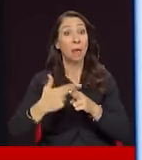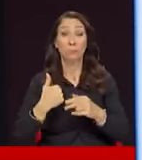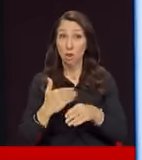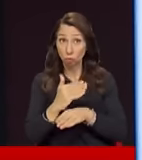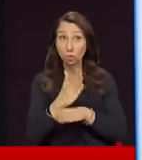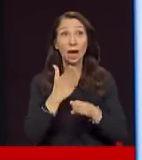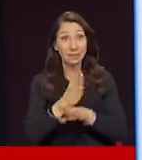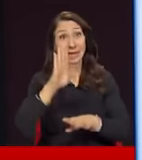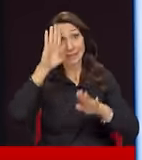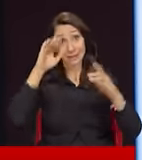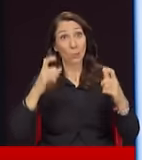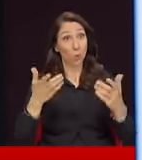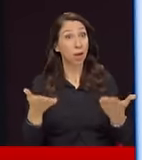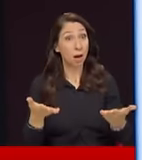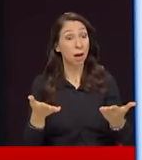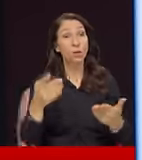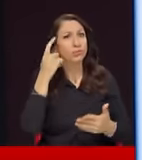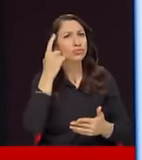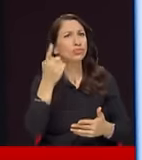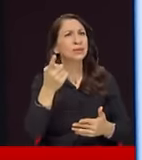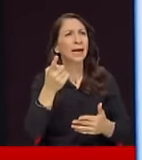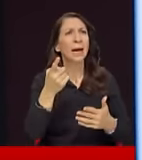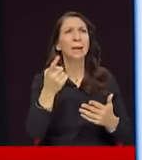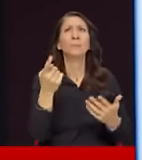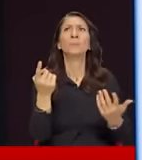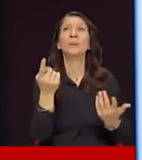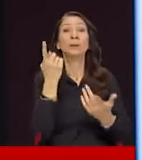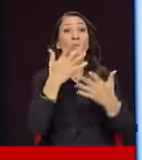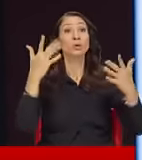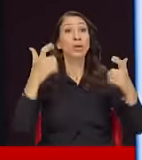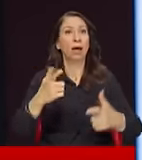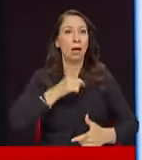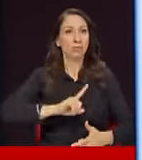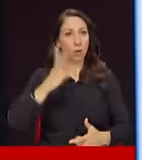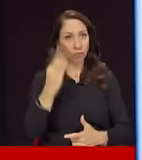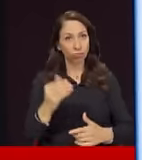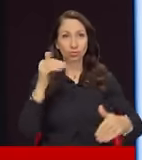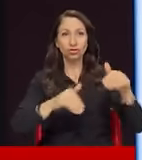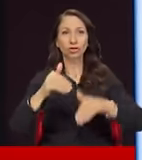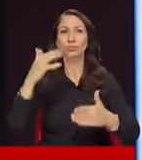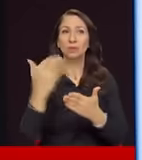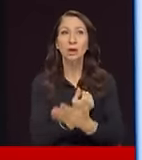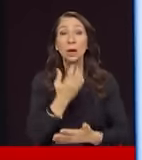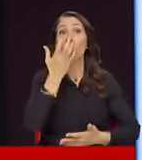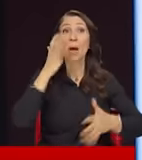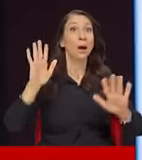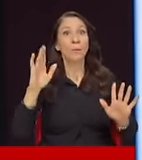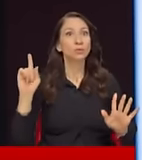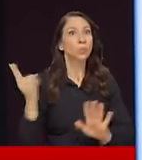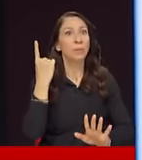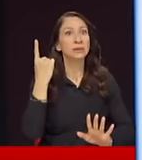yaşıyoruz aslında İstanbul'la. Düşünsenize işte bir büyükşehir adayı oldunuz, seçimi kazandınız. Hiç beklenmedik